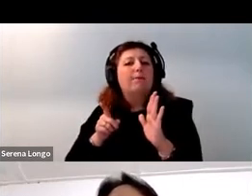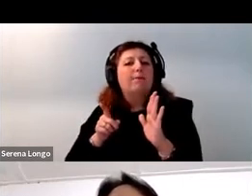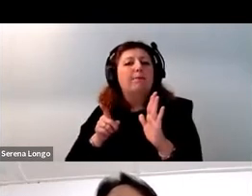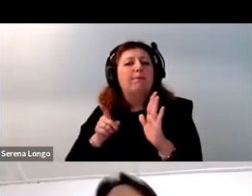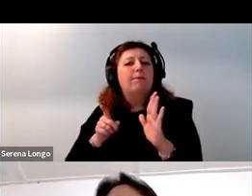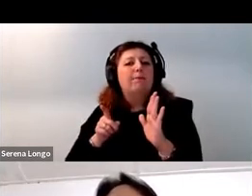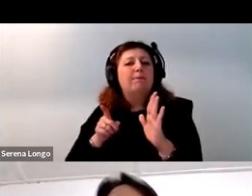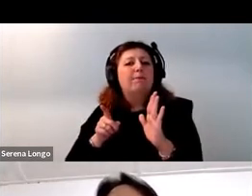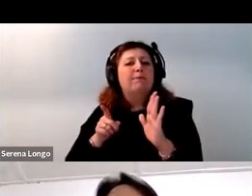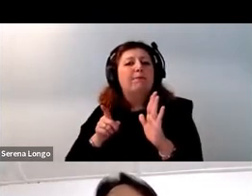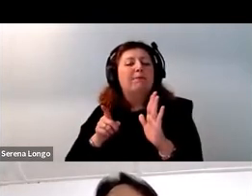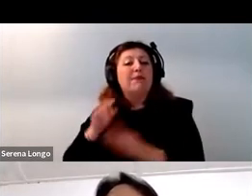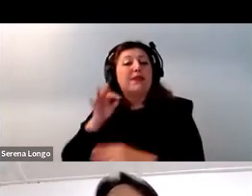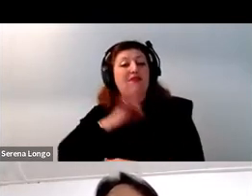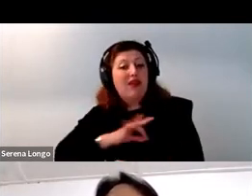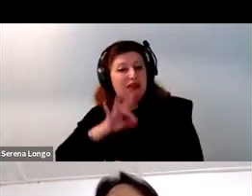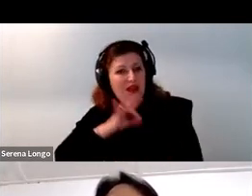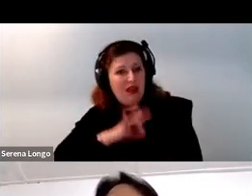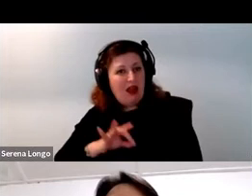il vantaggio, il valore